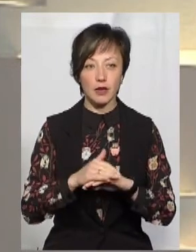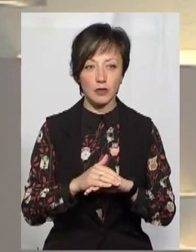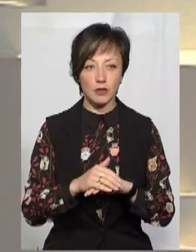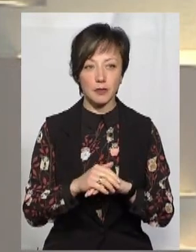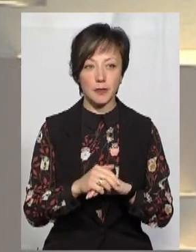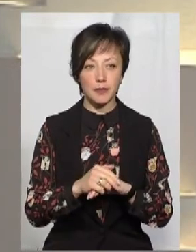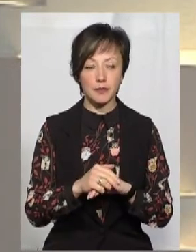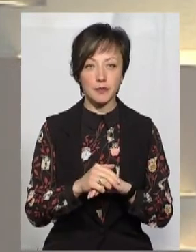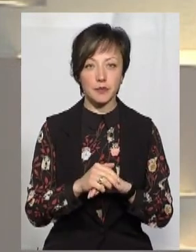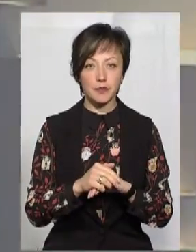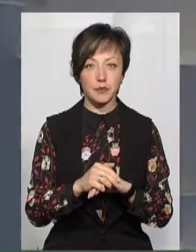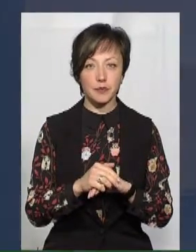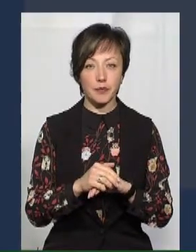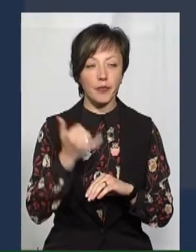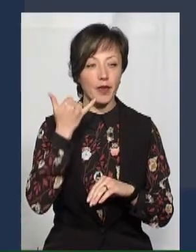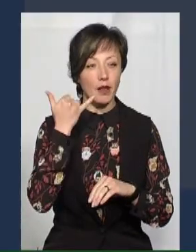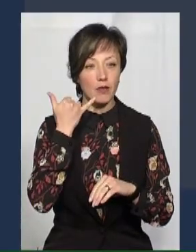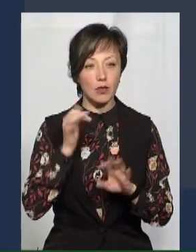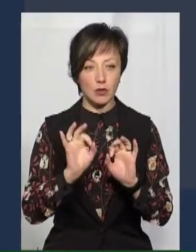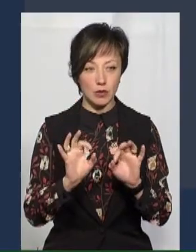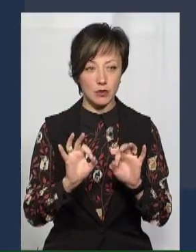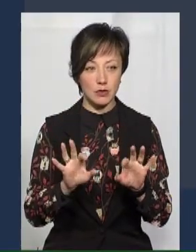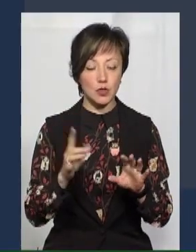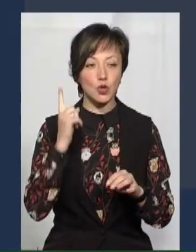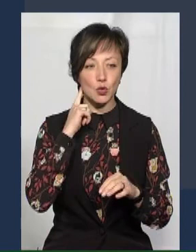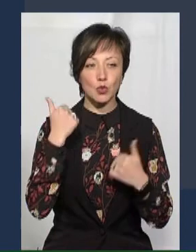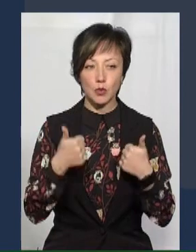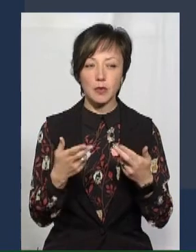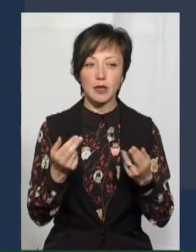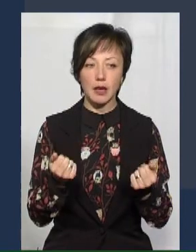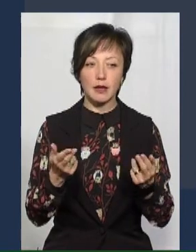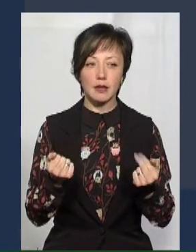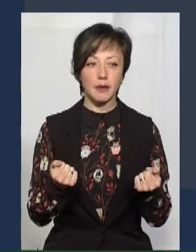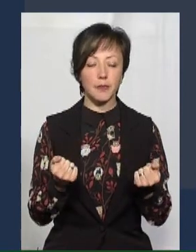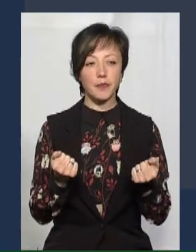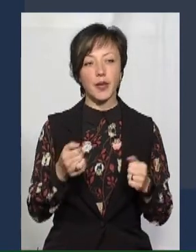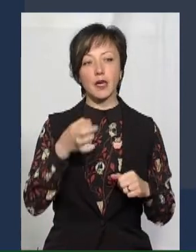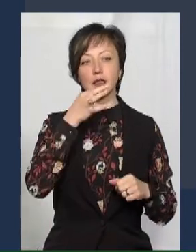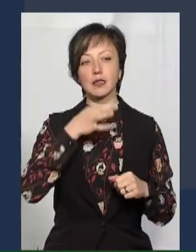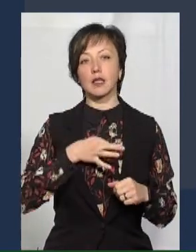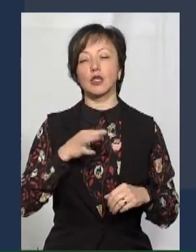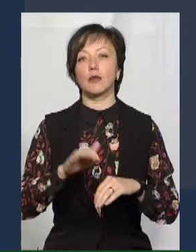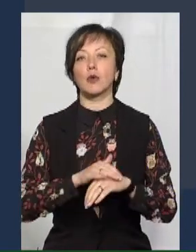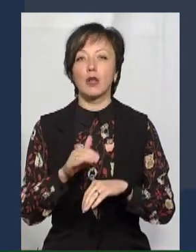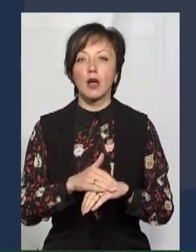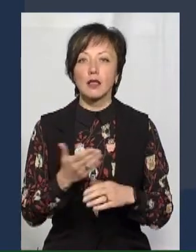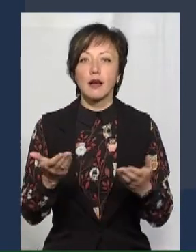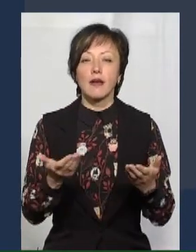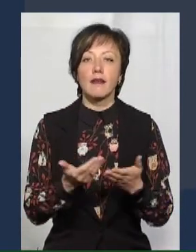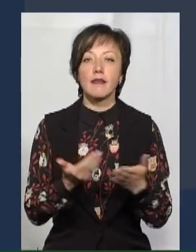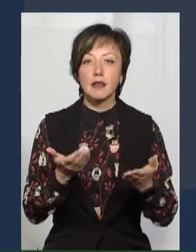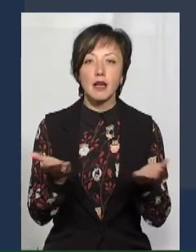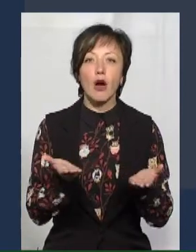Пані Тетяна, чуєте добре? Так, так. Скажіть, будь ласка, от від якого